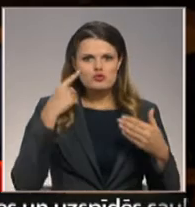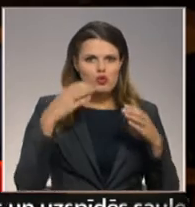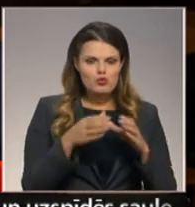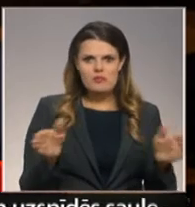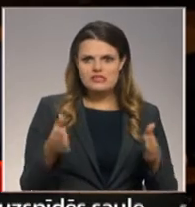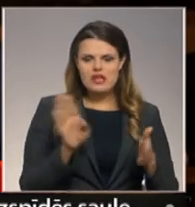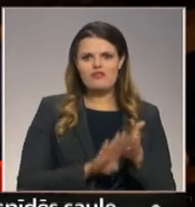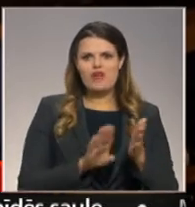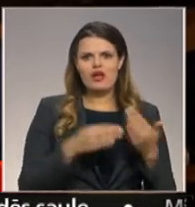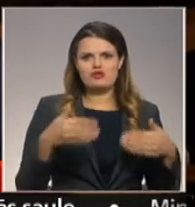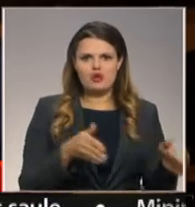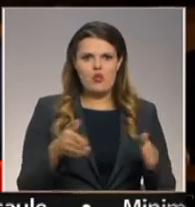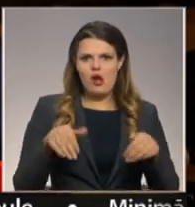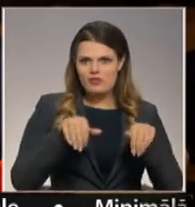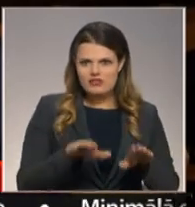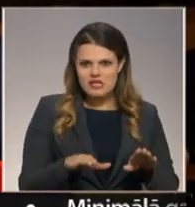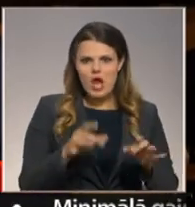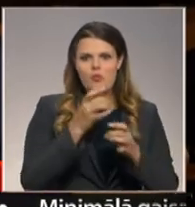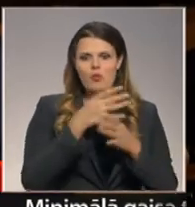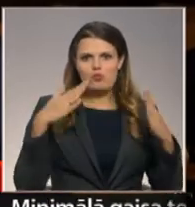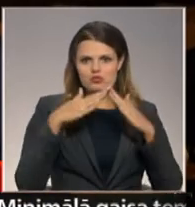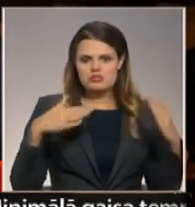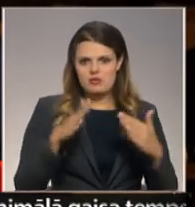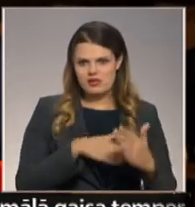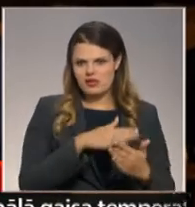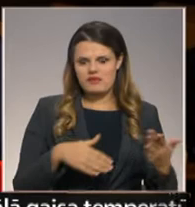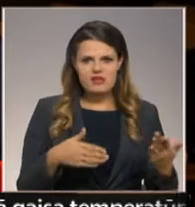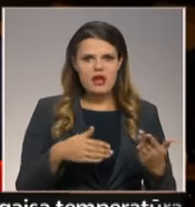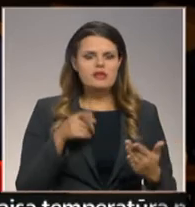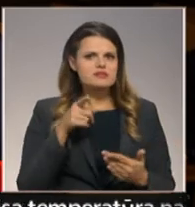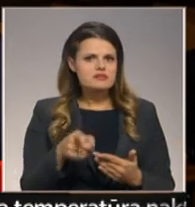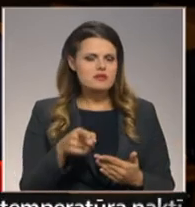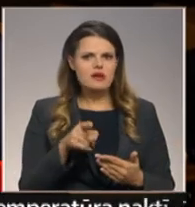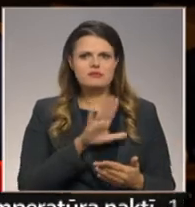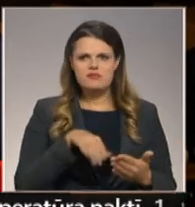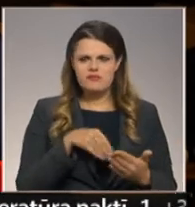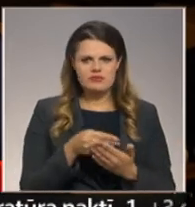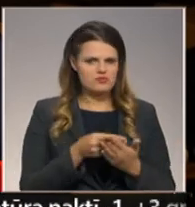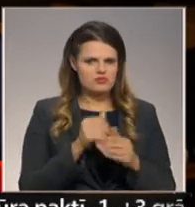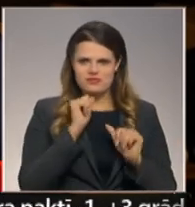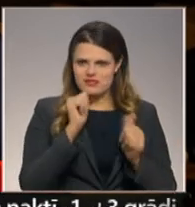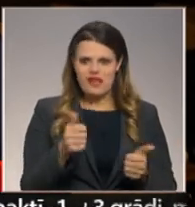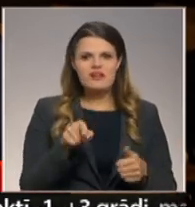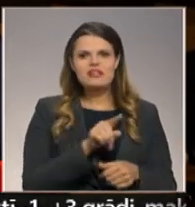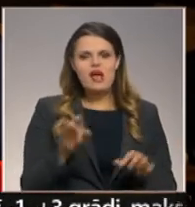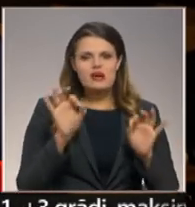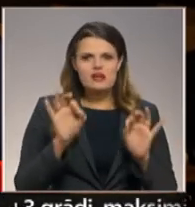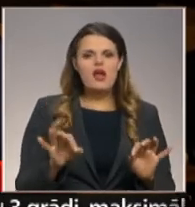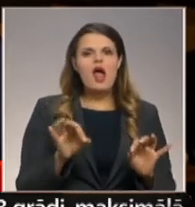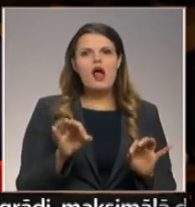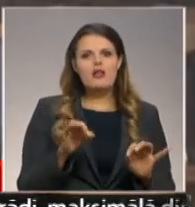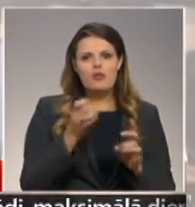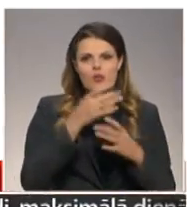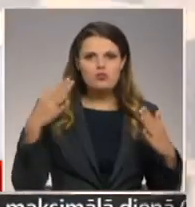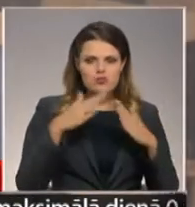ir lēmums šī gadījumā par kultūras namu likvidāciju, kas pēc būtības nav iespējams, jo tā reāli ir kultūras namu